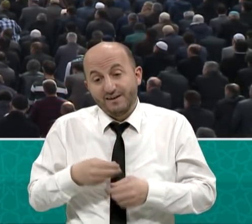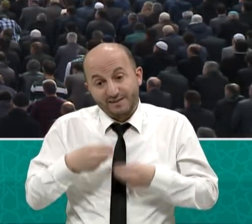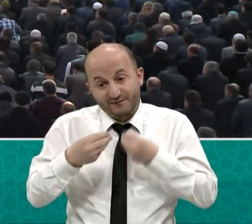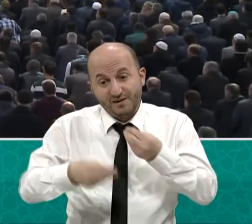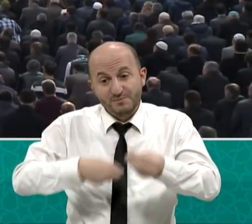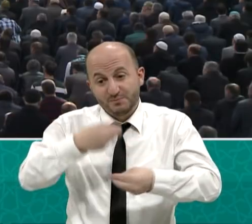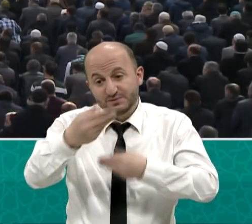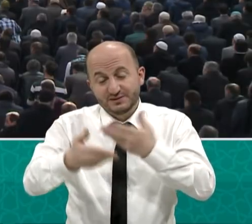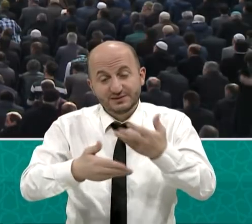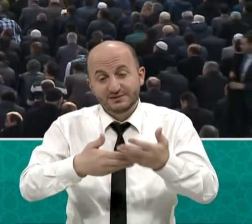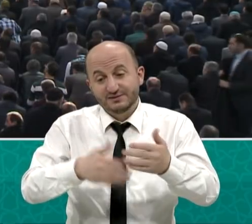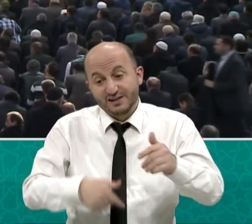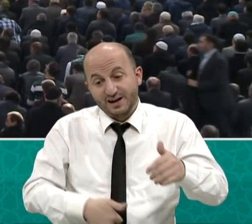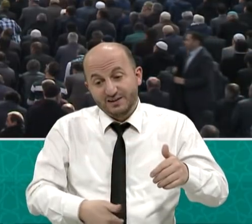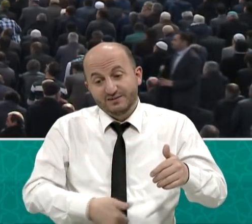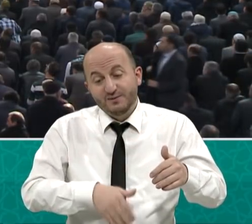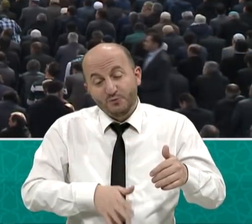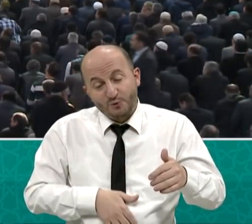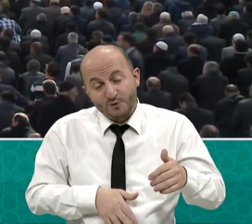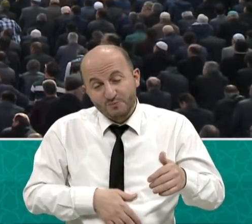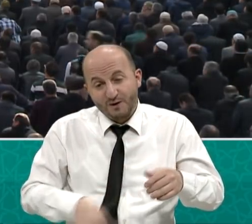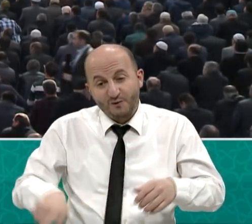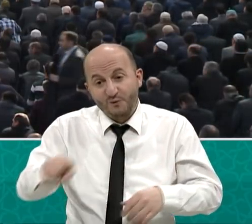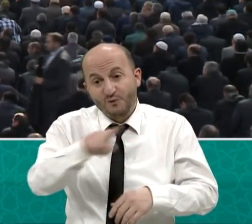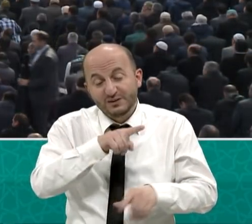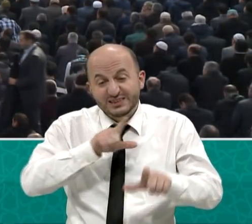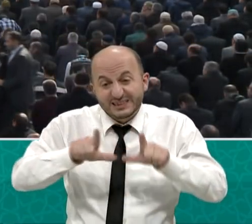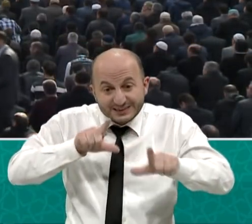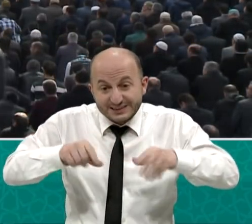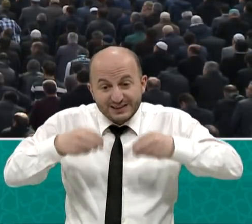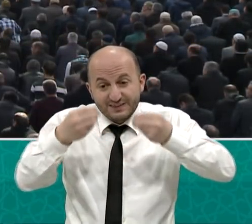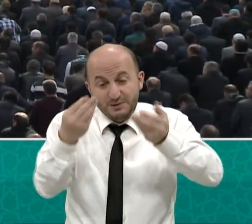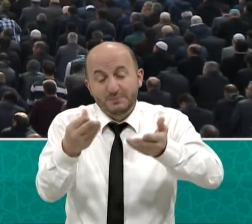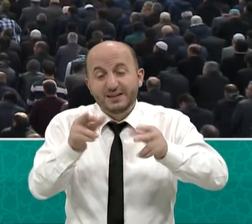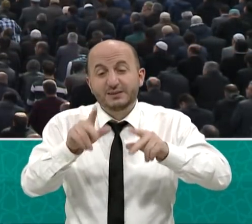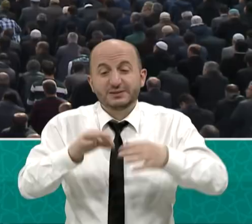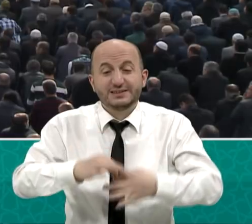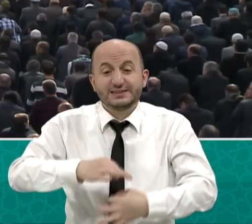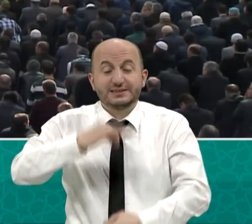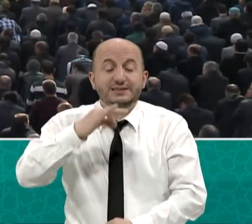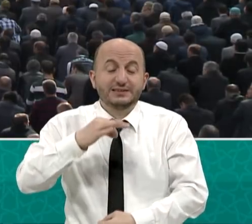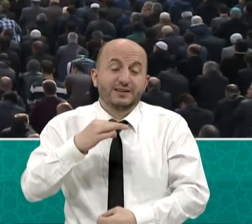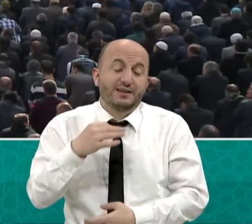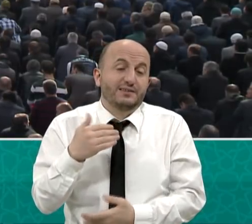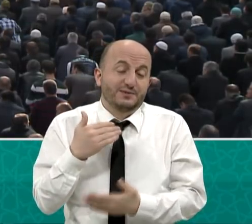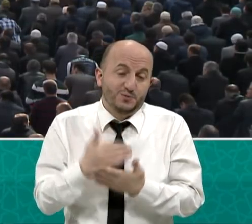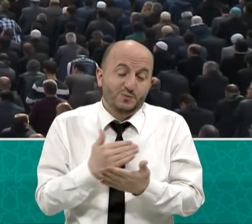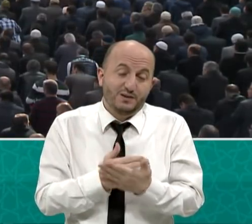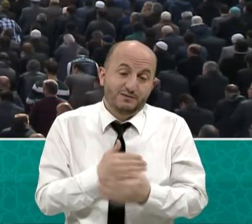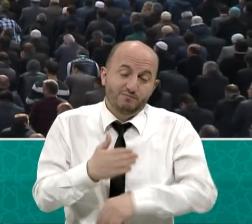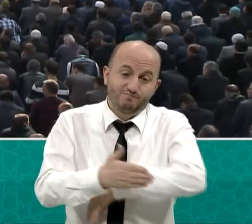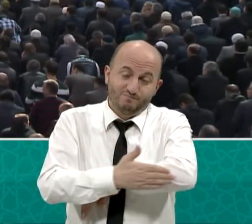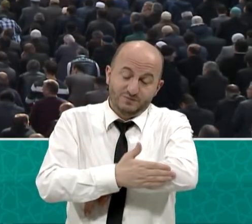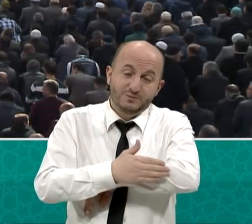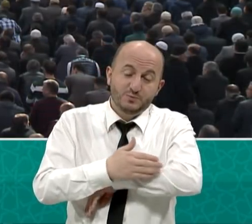olarak karınlarını doyurmak, onlara karşı ihtiyaçlarını gidermek gibi insani ihtiyaçları konusunda